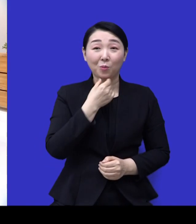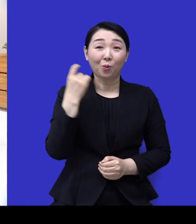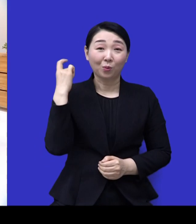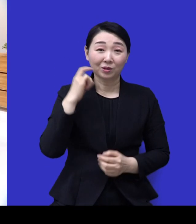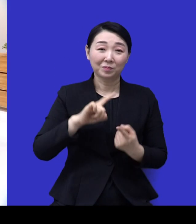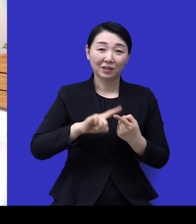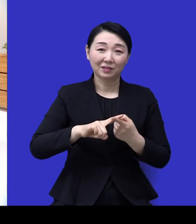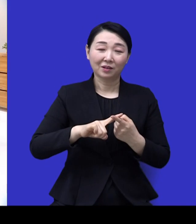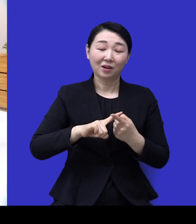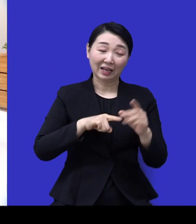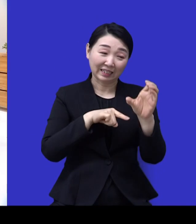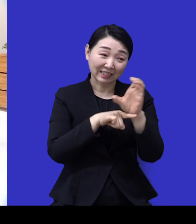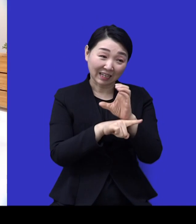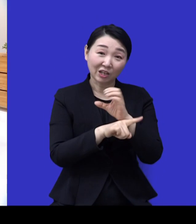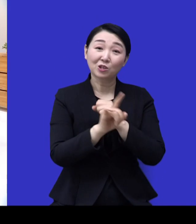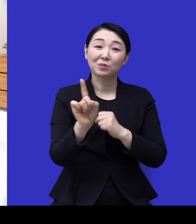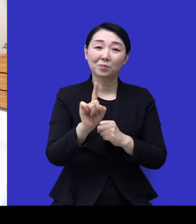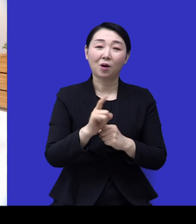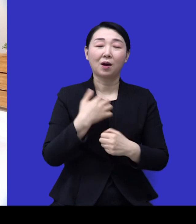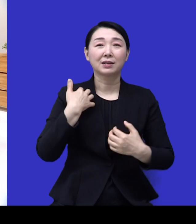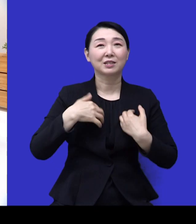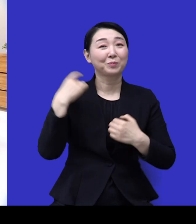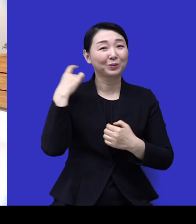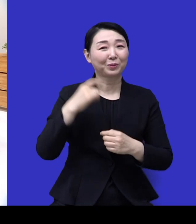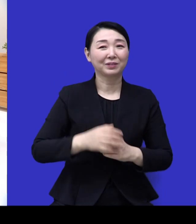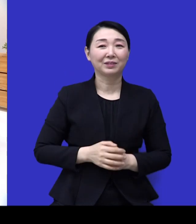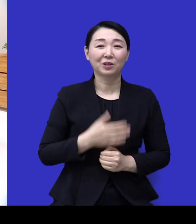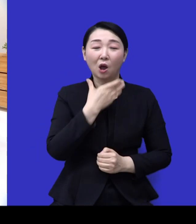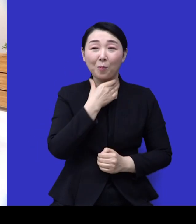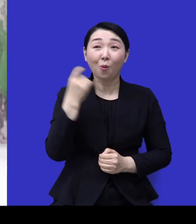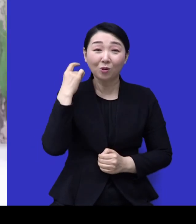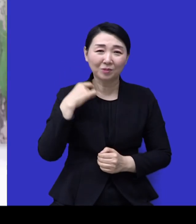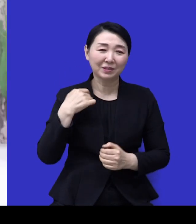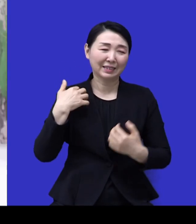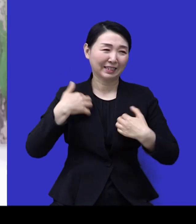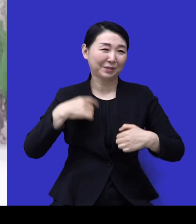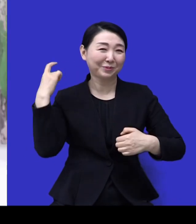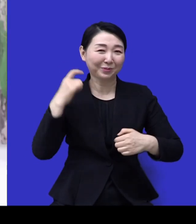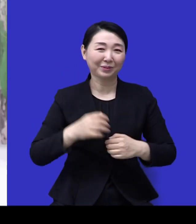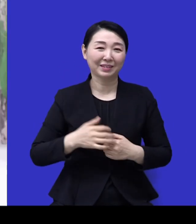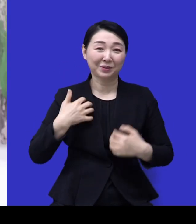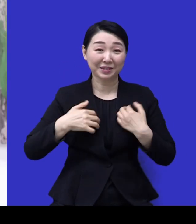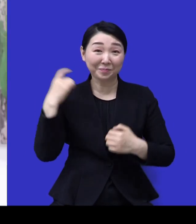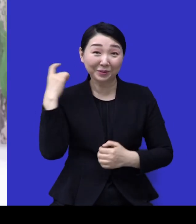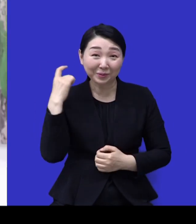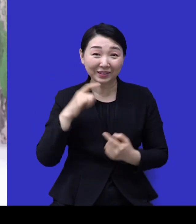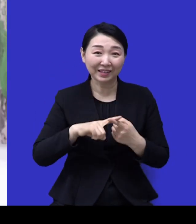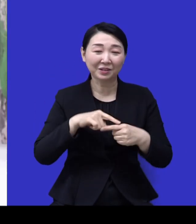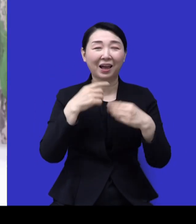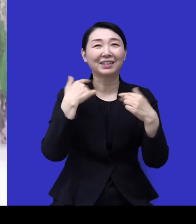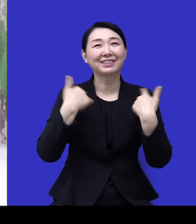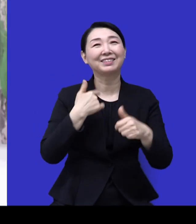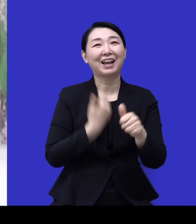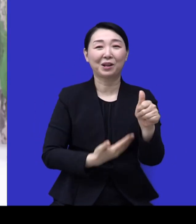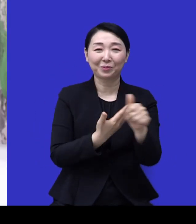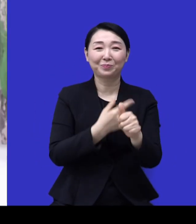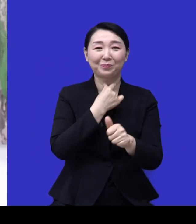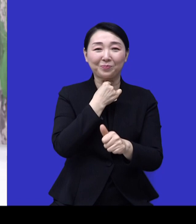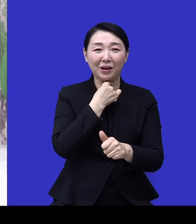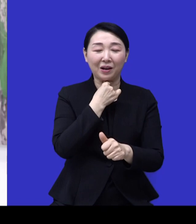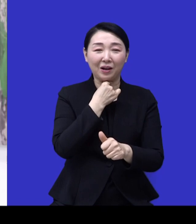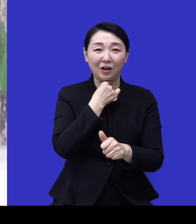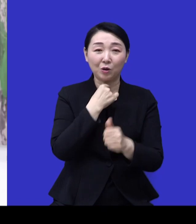복음의 사전적 의미가 기쁜 소식이더라고요. 복음이란 기쁜 소식이에요. 우리가 기쁜 소식을 늘 알리고 싶잖아요.